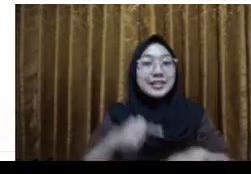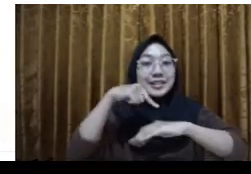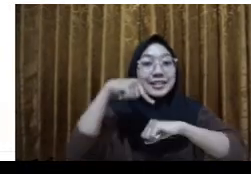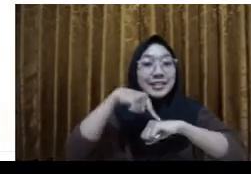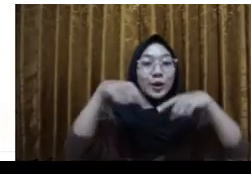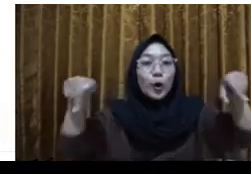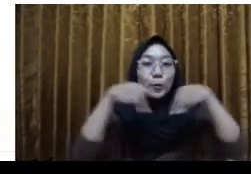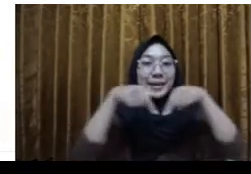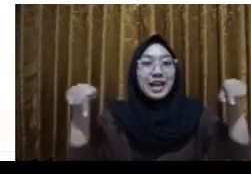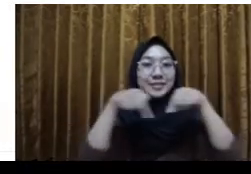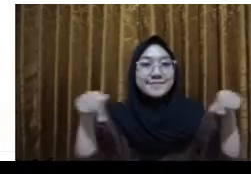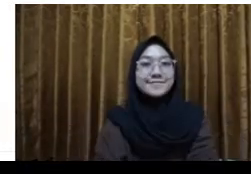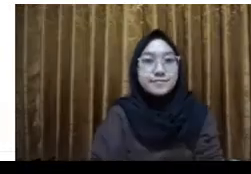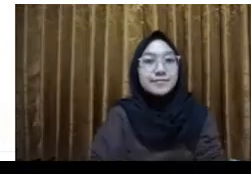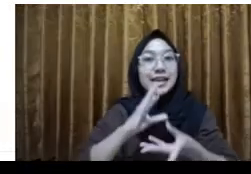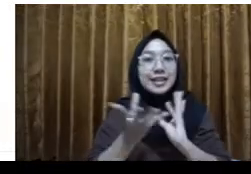komentar.